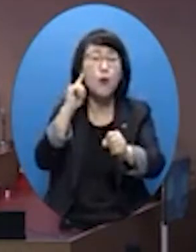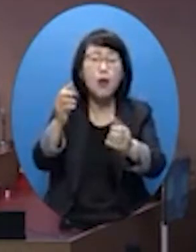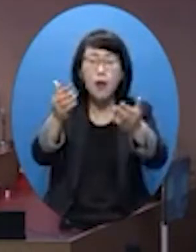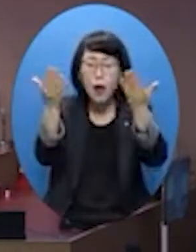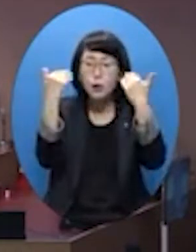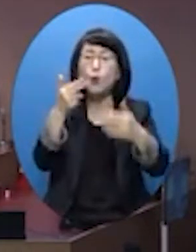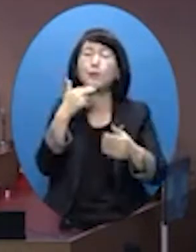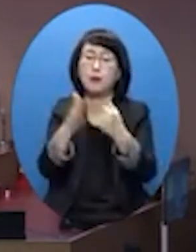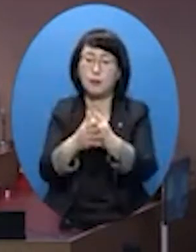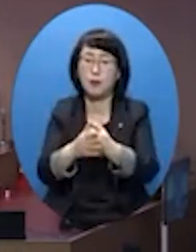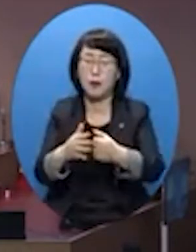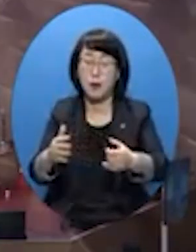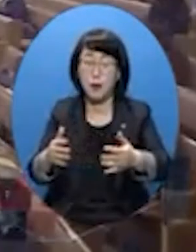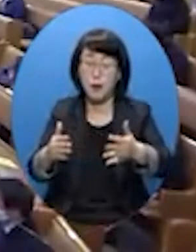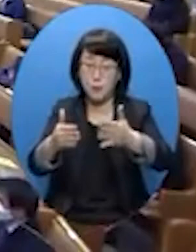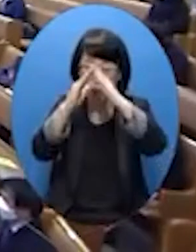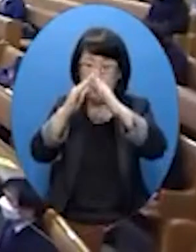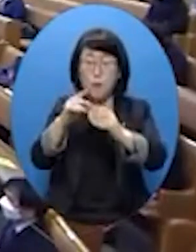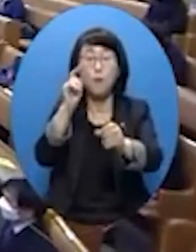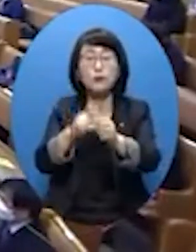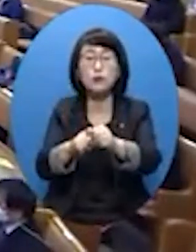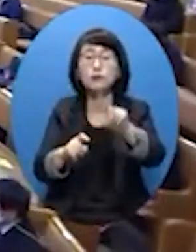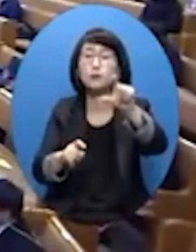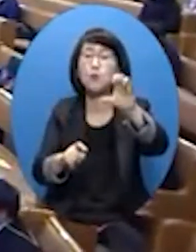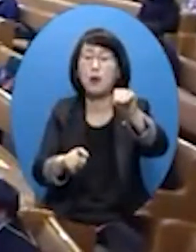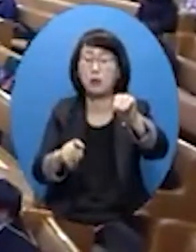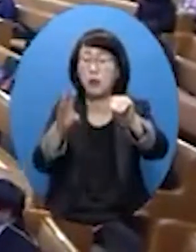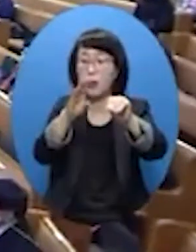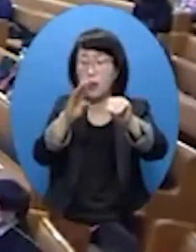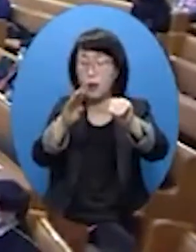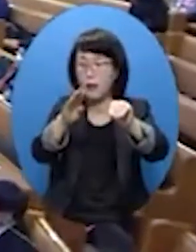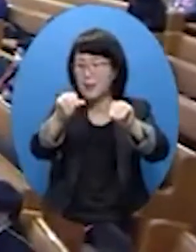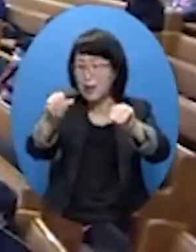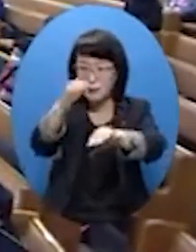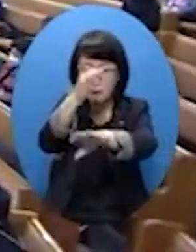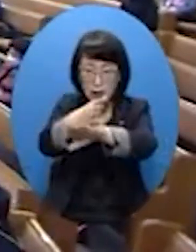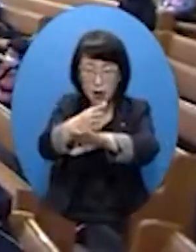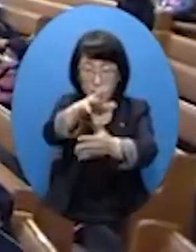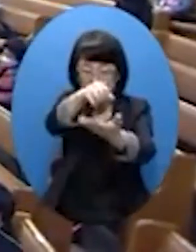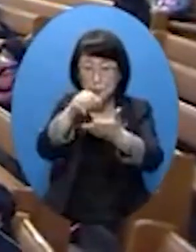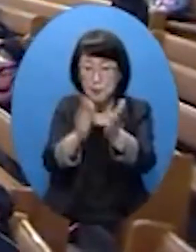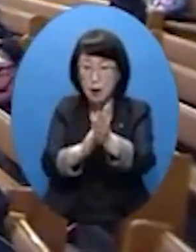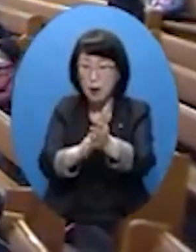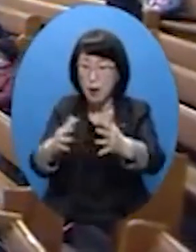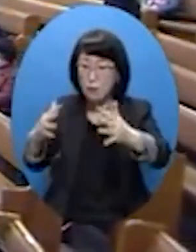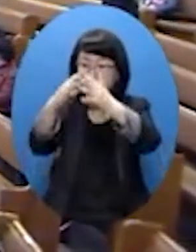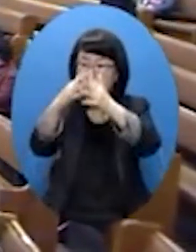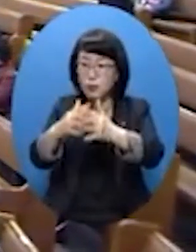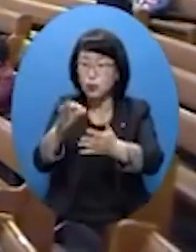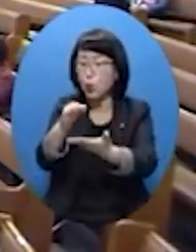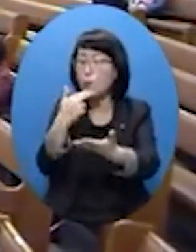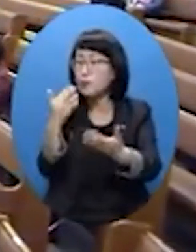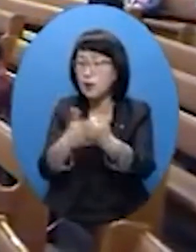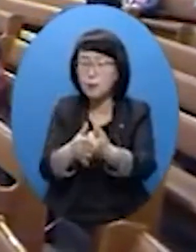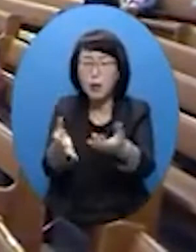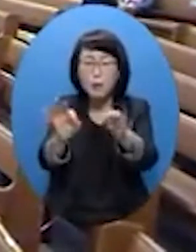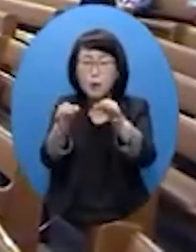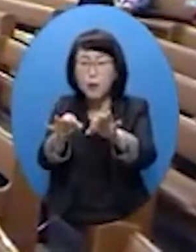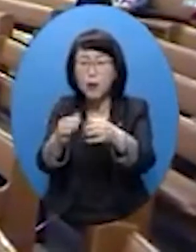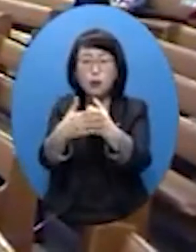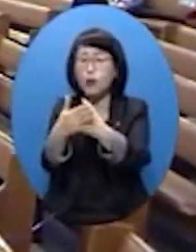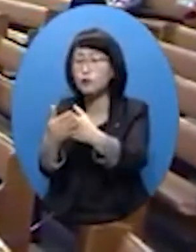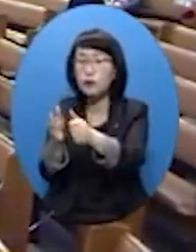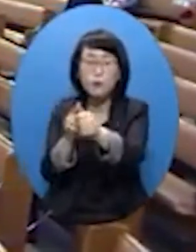위해서 15원 평 의 부지를 마련하고 학교 를 찍기 위해 복무 소주 하더라 작시 4건 걸 미처 돌보지